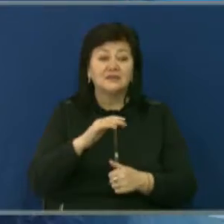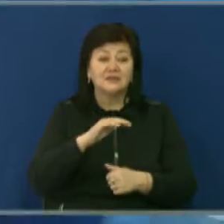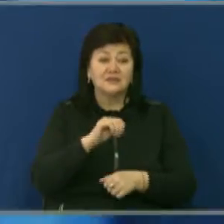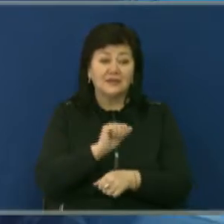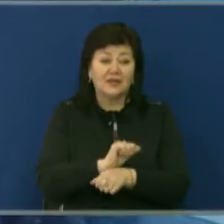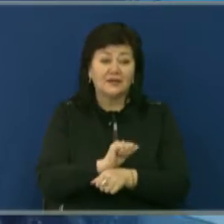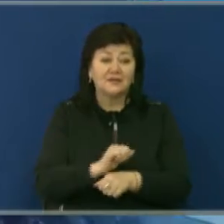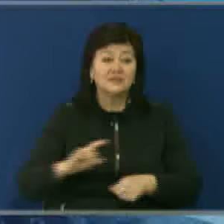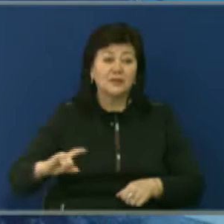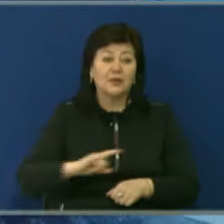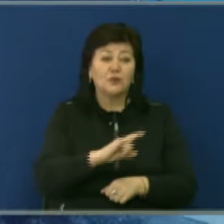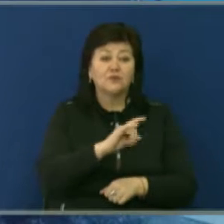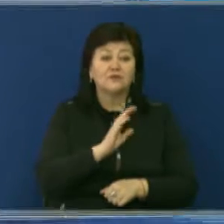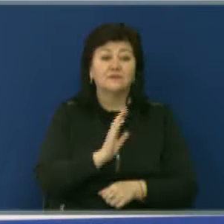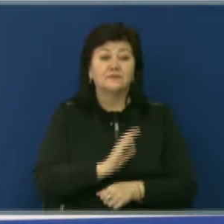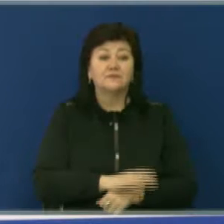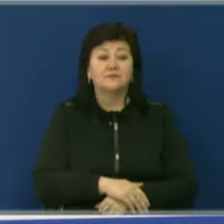Тұрсықбаев, Лаура Асылжанова.